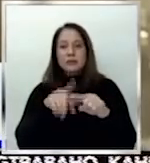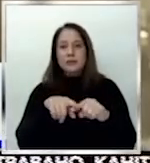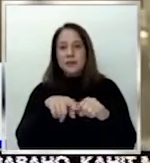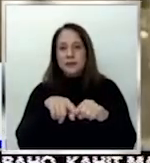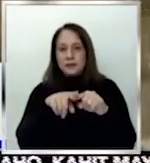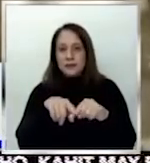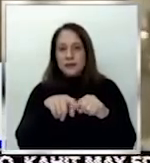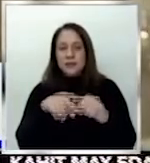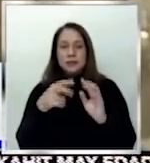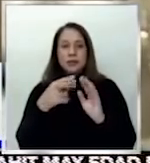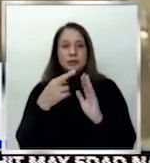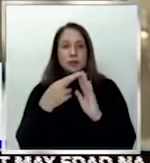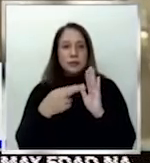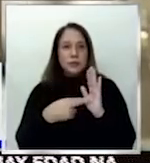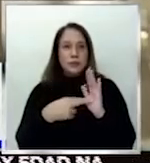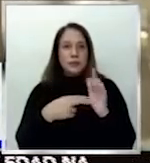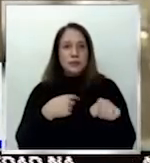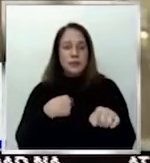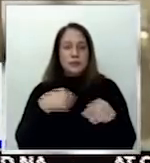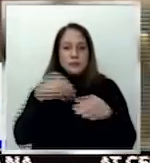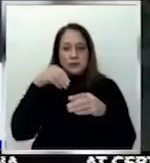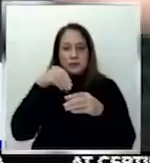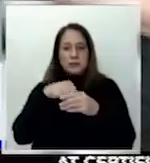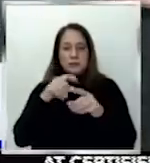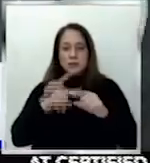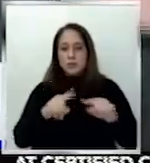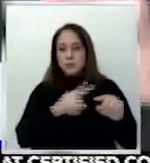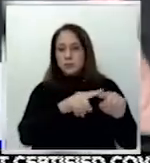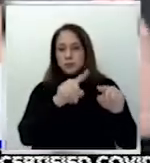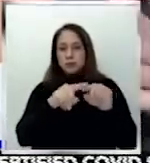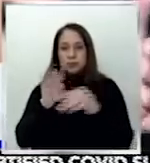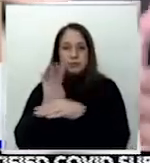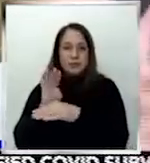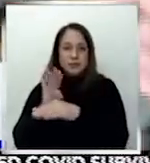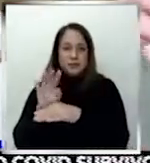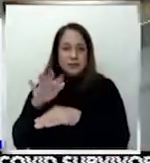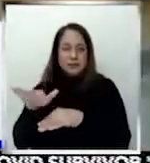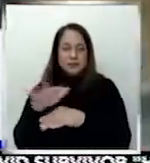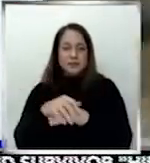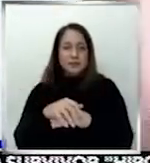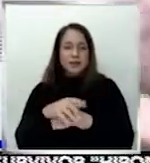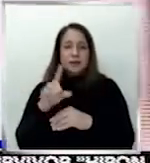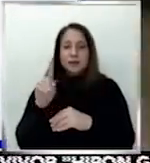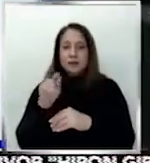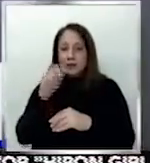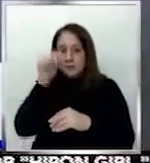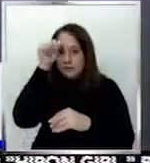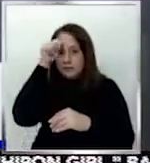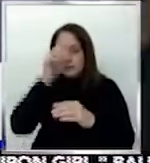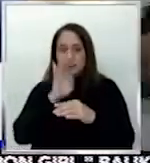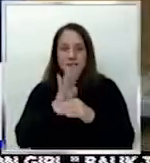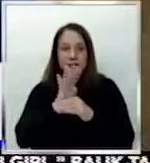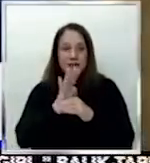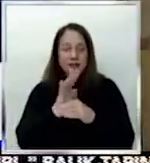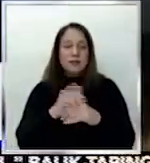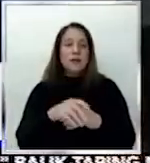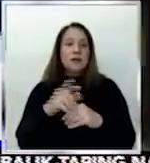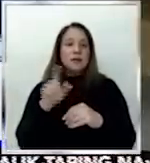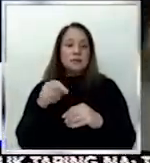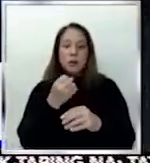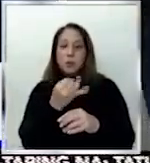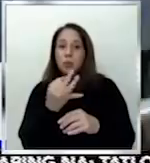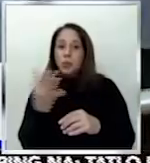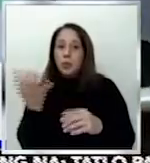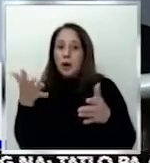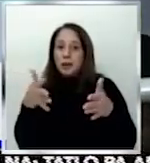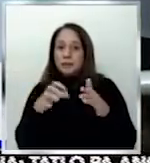rules governing over the different establishments. Paalala ng DTI sa mga business establishment, magbilang ng papapasuking